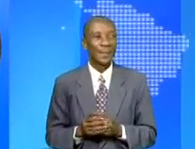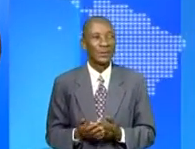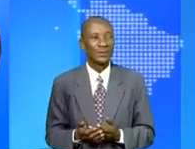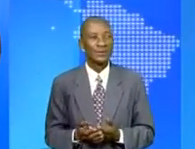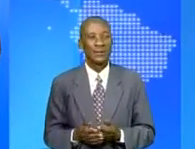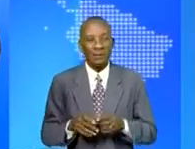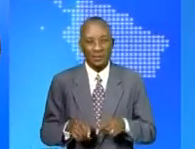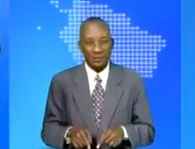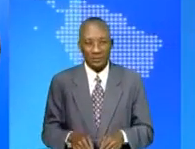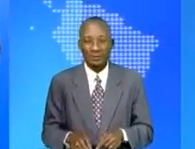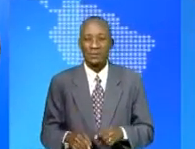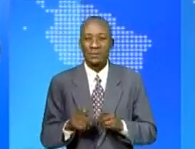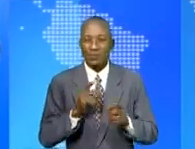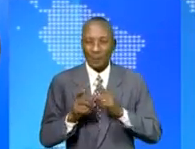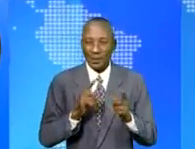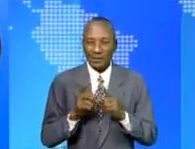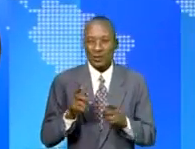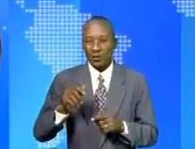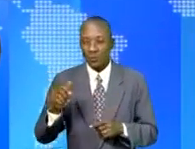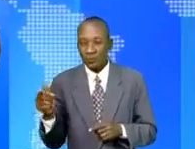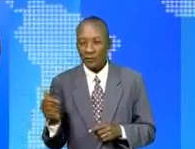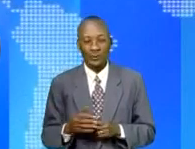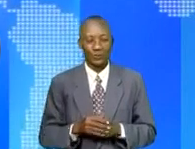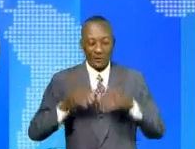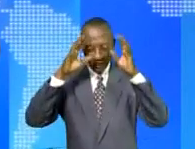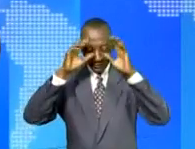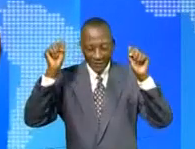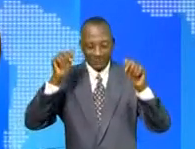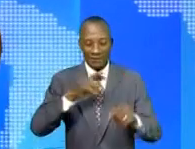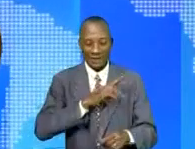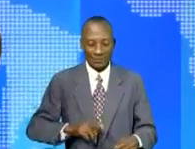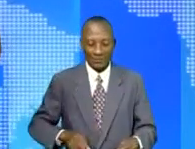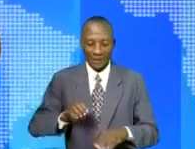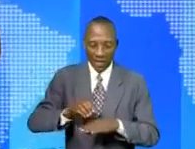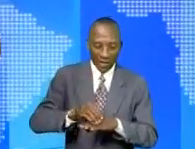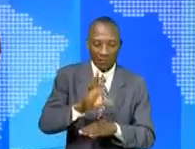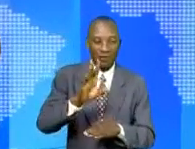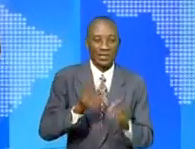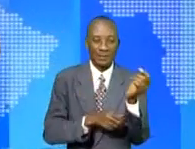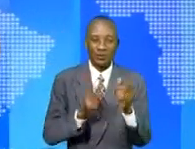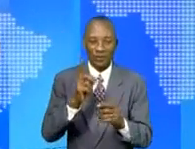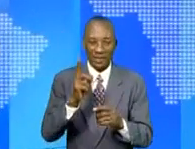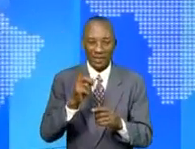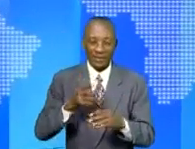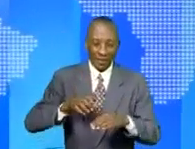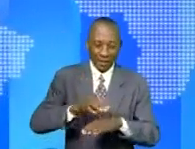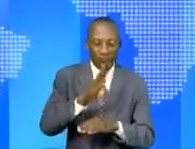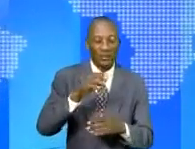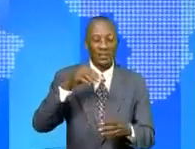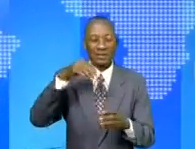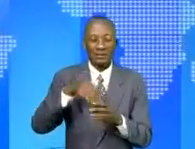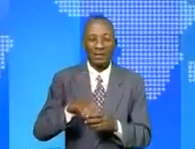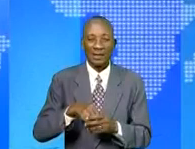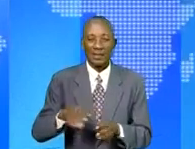cérémonie nationale pour l'ancien chef de l'État, père de l'indépendance, décédé en juin à l'âge de 97 ans. Plusieurs